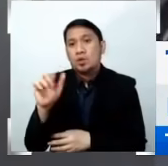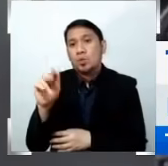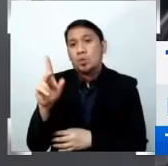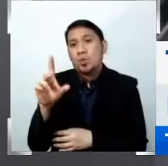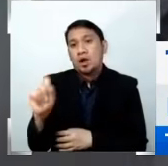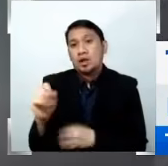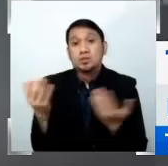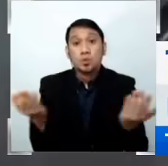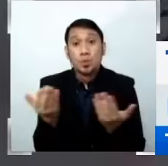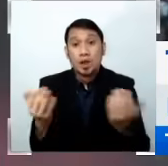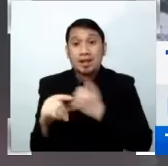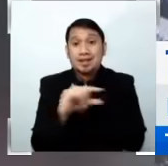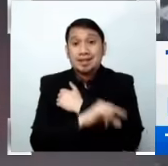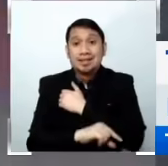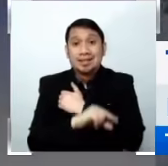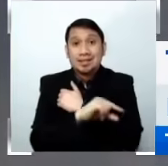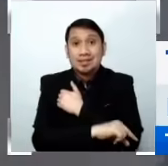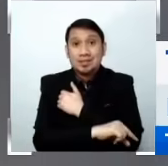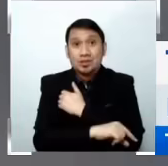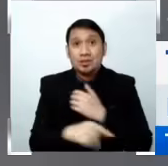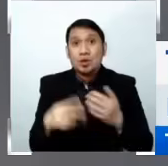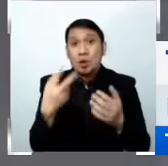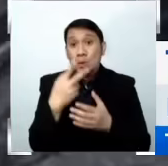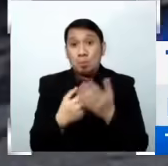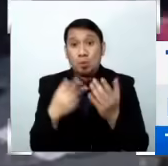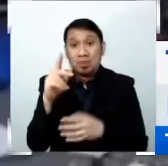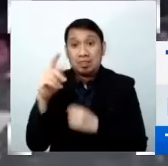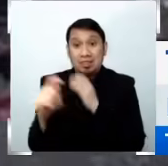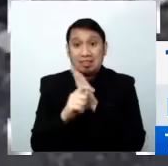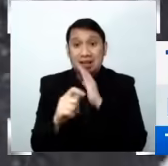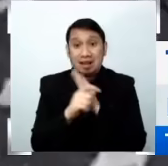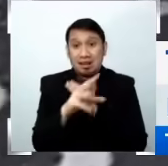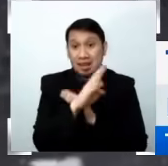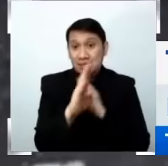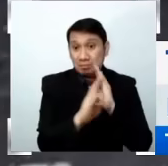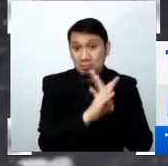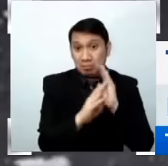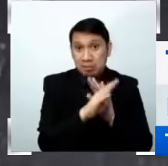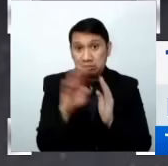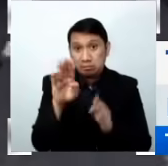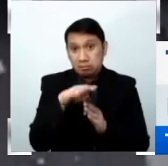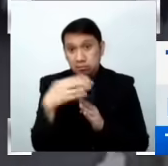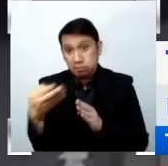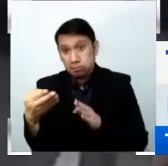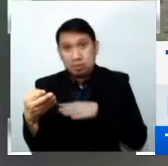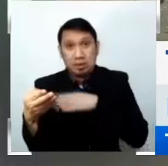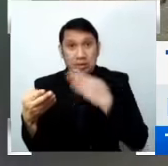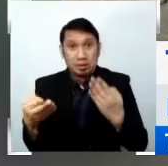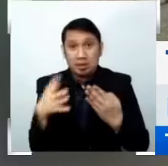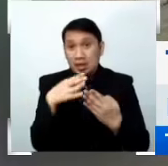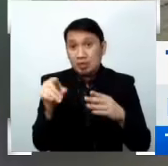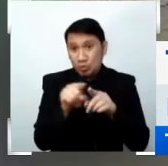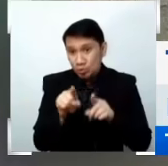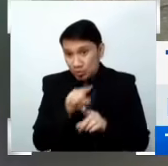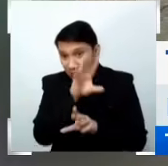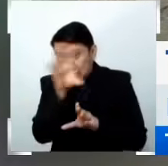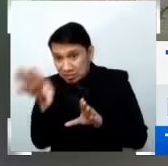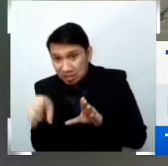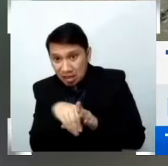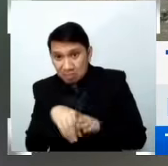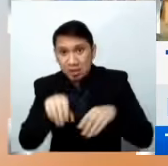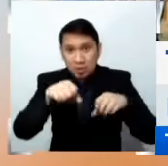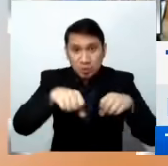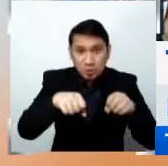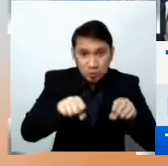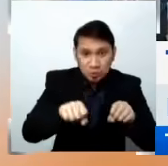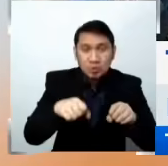Quezon. Parehong tumagilid ang isang truck at minibus. Nadamay rin sa aksidente ang isang tricycle. Wala namang nasawi sa karambola